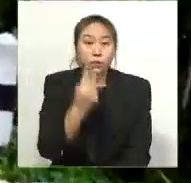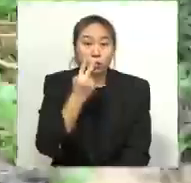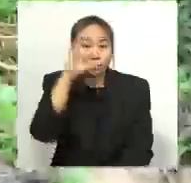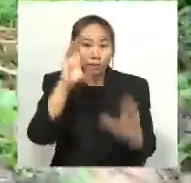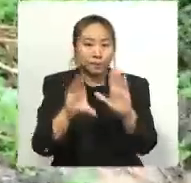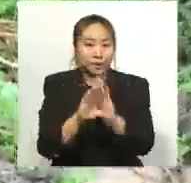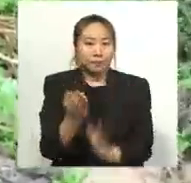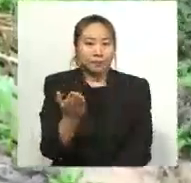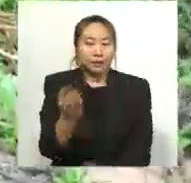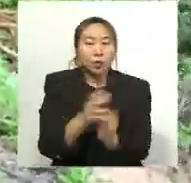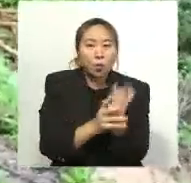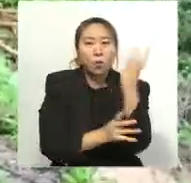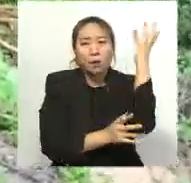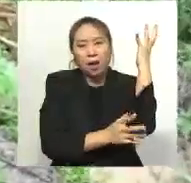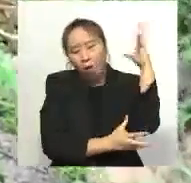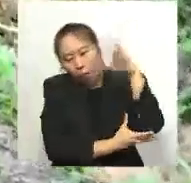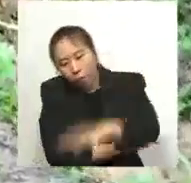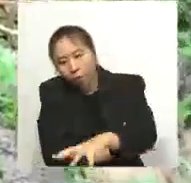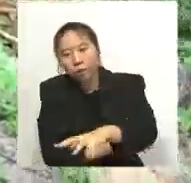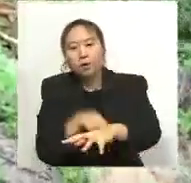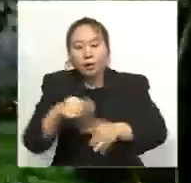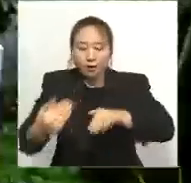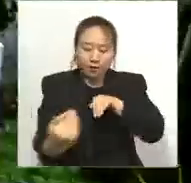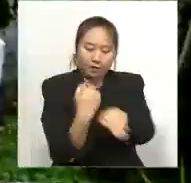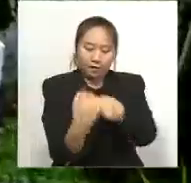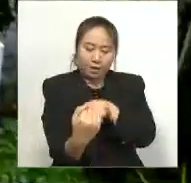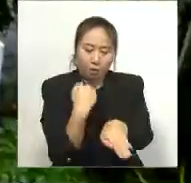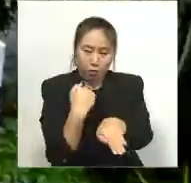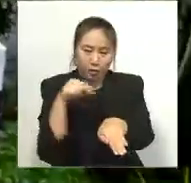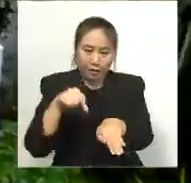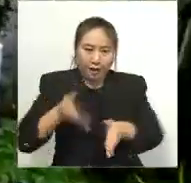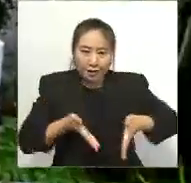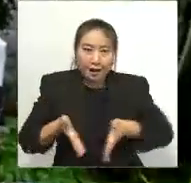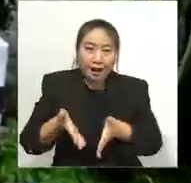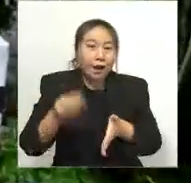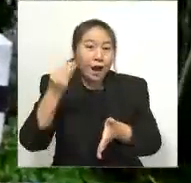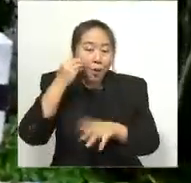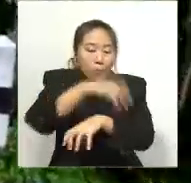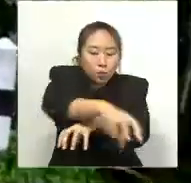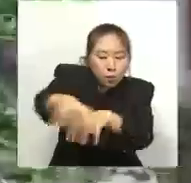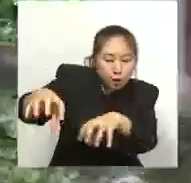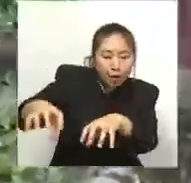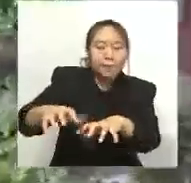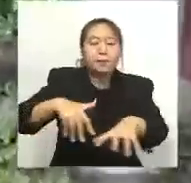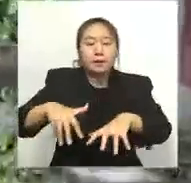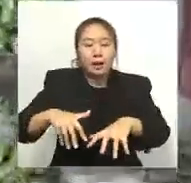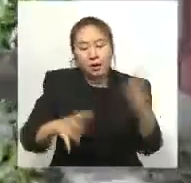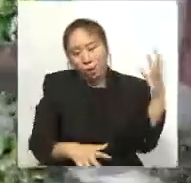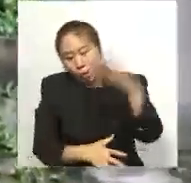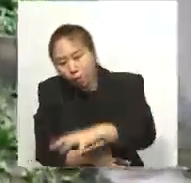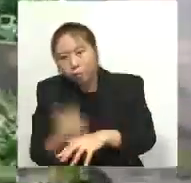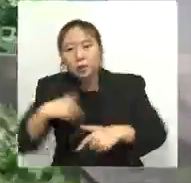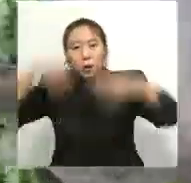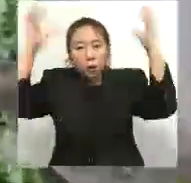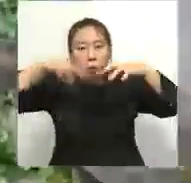ภาพที่เห็นนี้แหละค่ะต้นไม้ใหญ่หักโค่นนะคะลงมาทับถนนเส้นทางเข้าหมู่บ้านแล้วก็บ้านเรือนของประชาชนหลังจากเกิดฝน